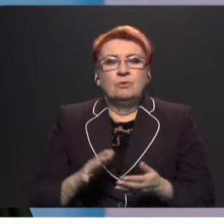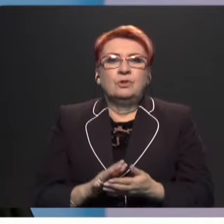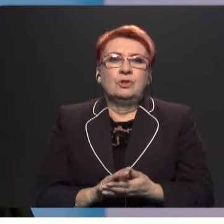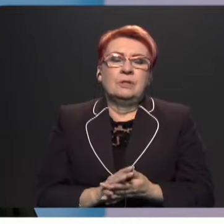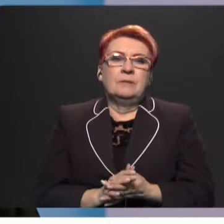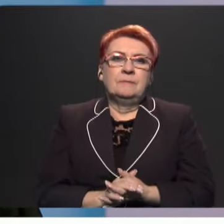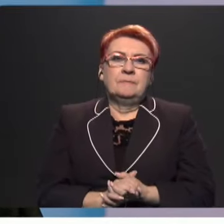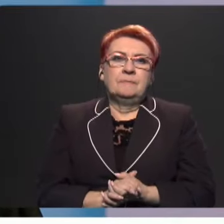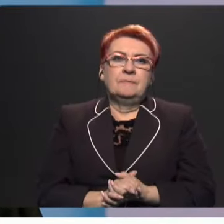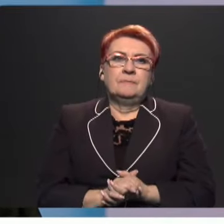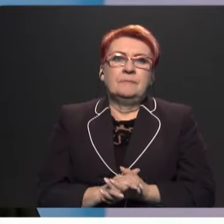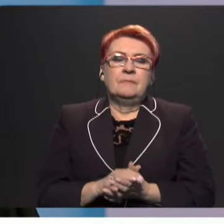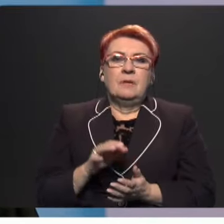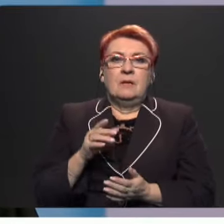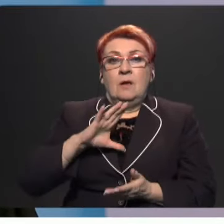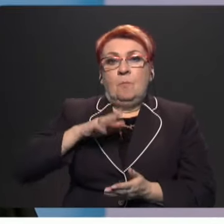эпохи.